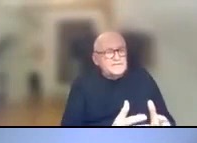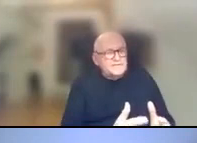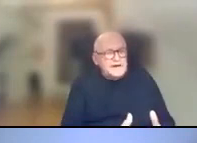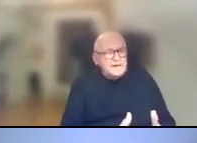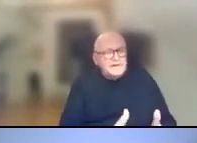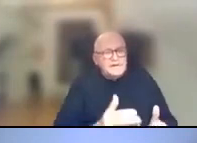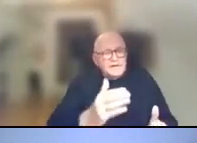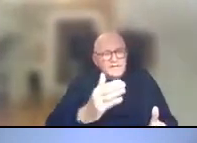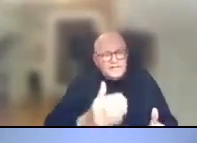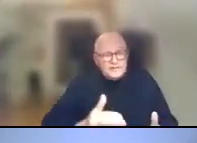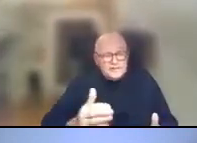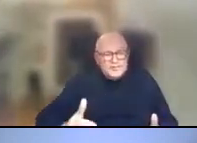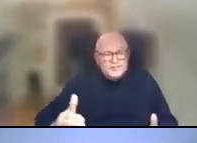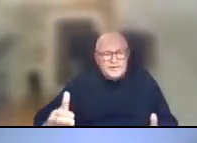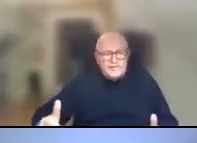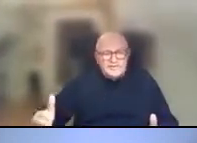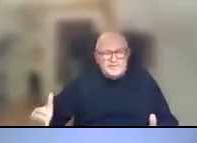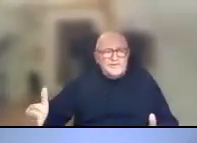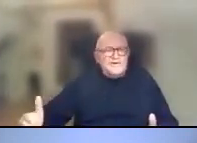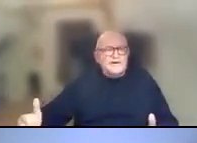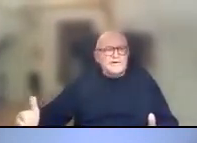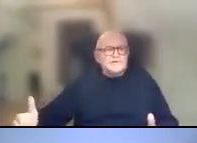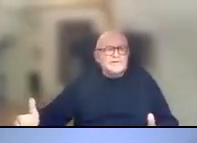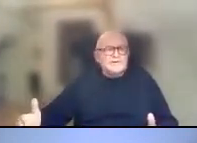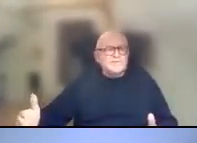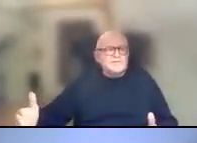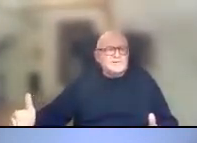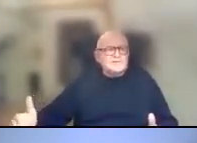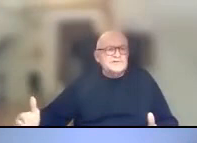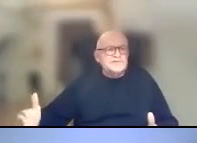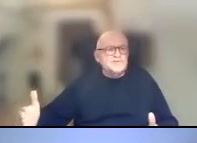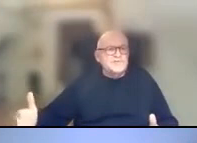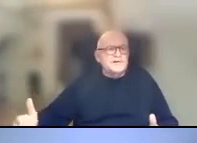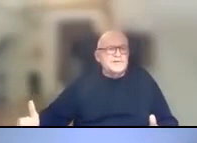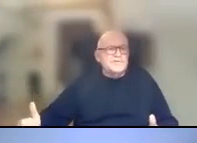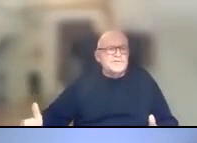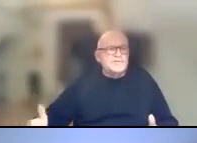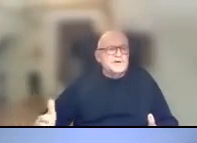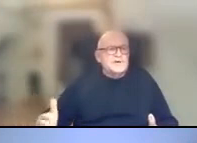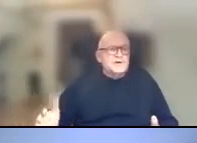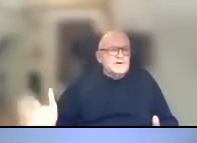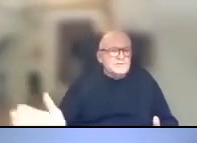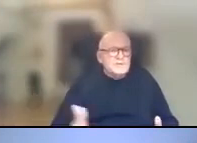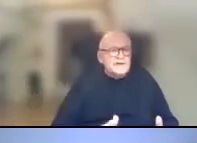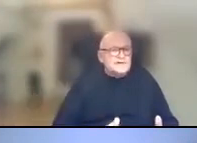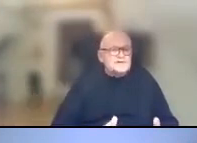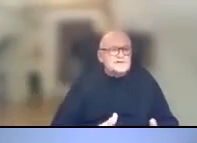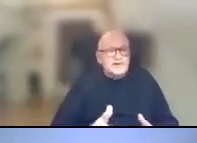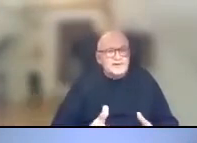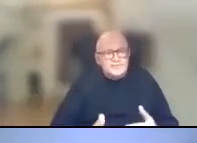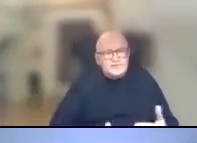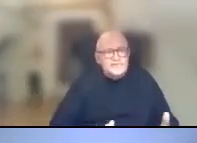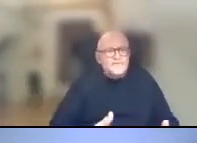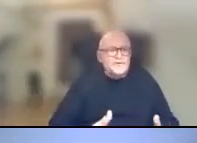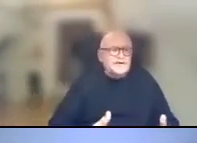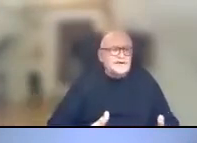selbstverständlich war, wird zunehmend in Frage gestellt und es passieren Übergriffe, leichte